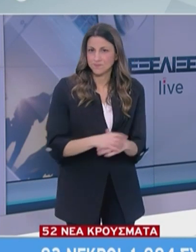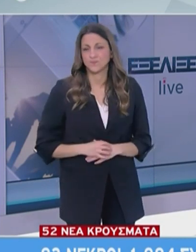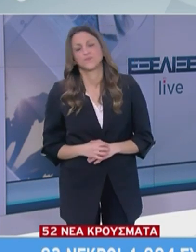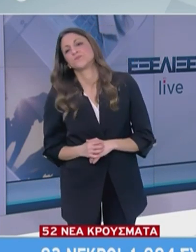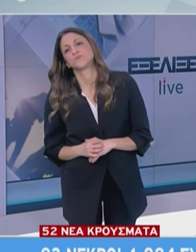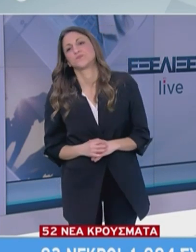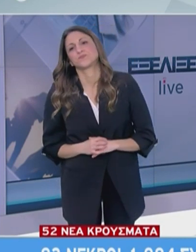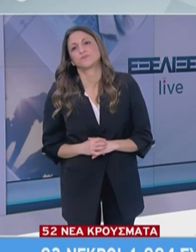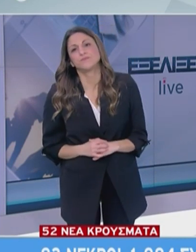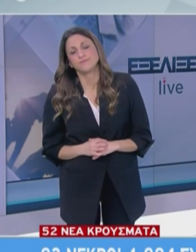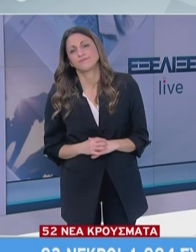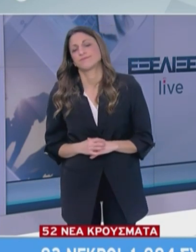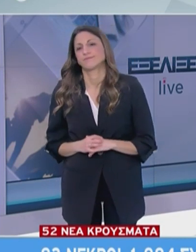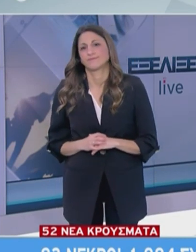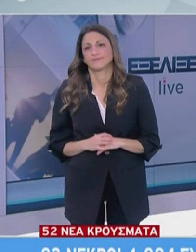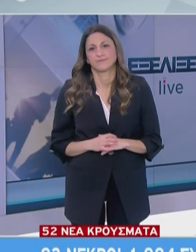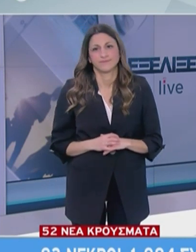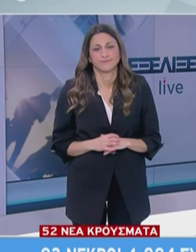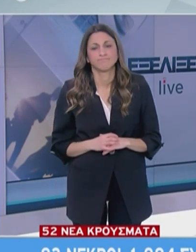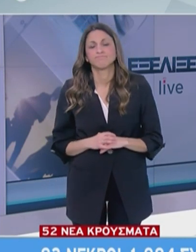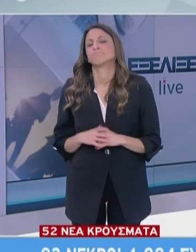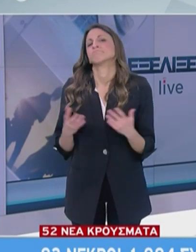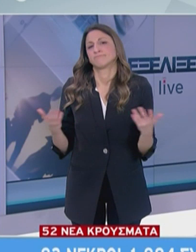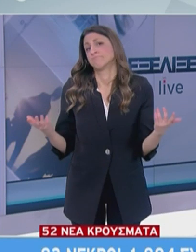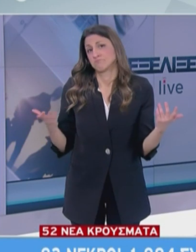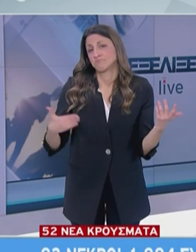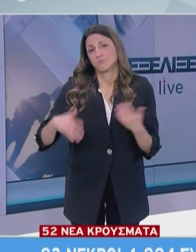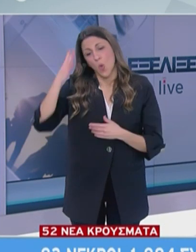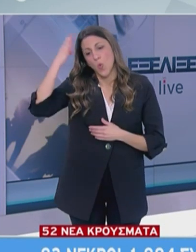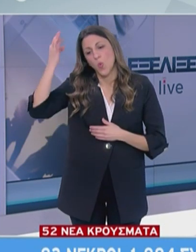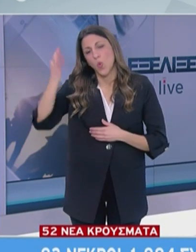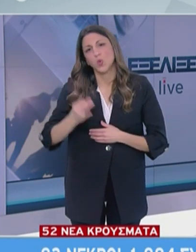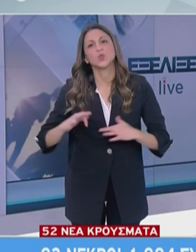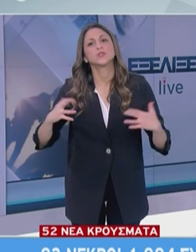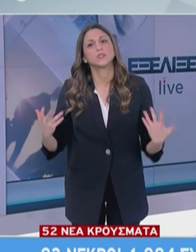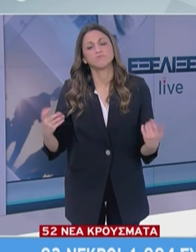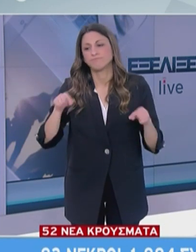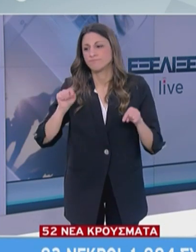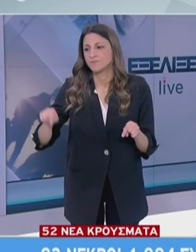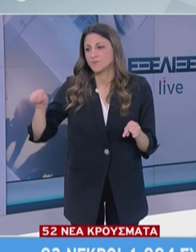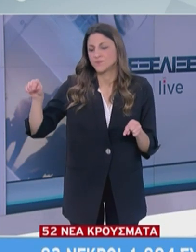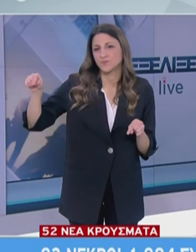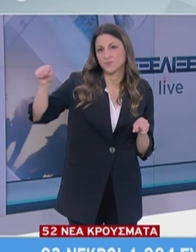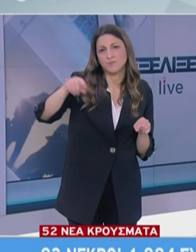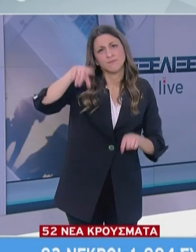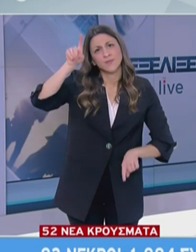Νομίζω σε κάθε κοινωνία, σε κάθε δομή, σε κάθε γειτονιά υπάρχουν